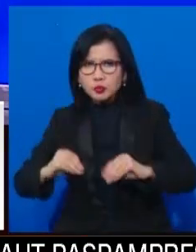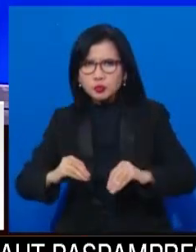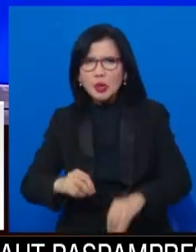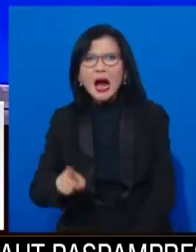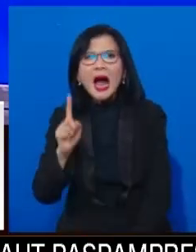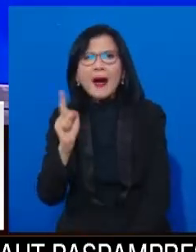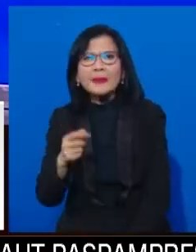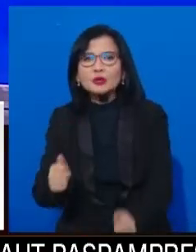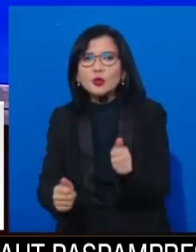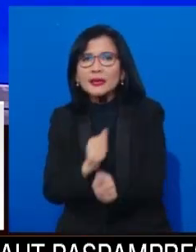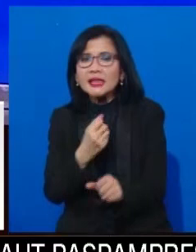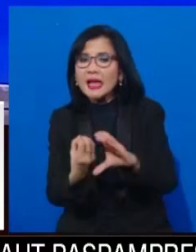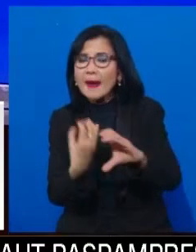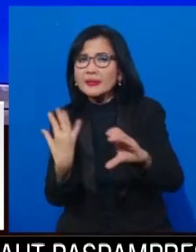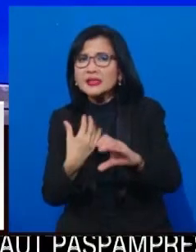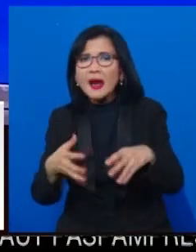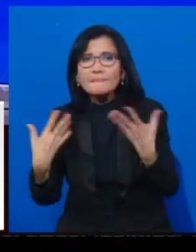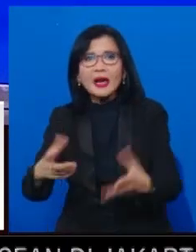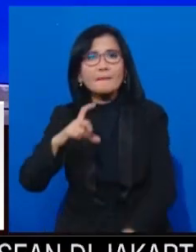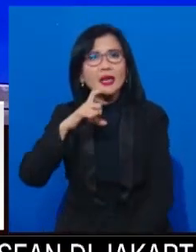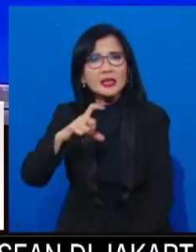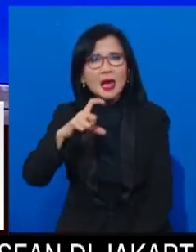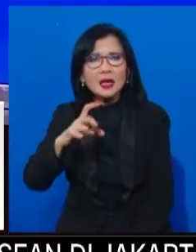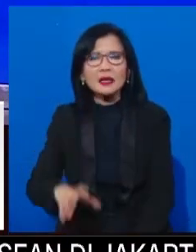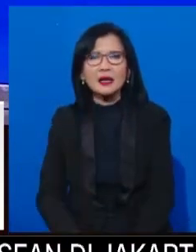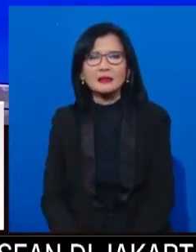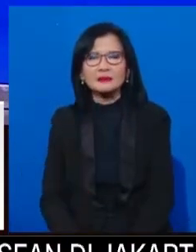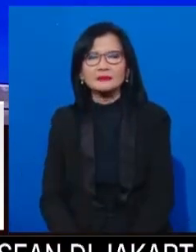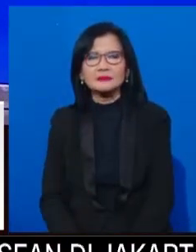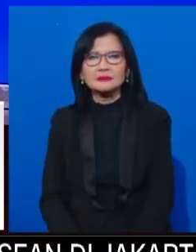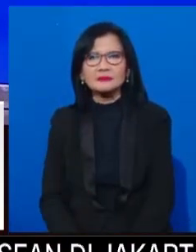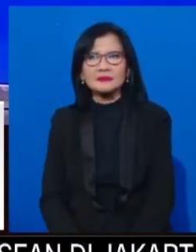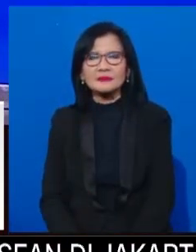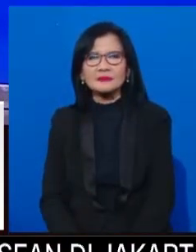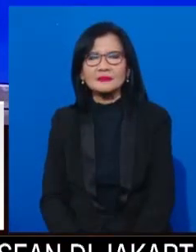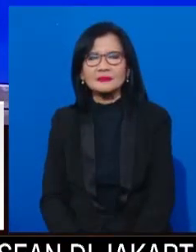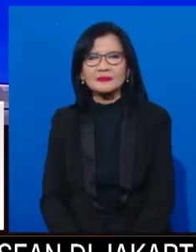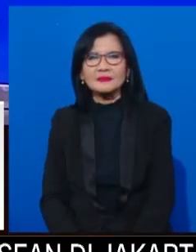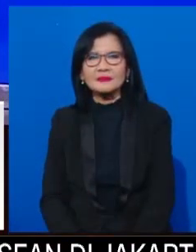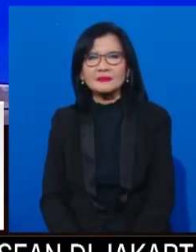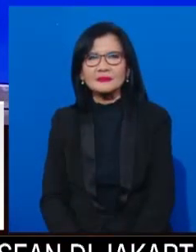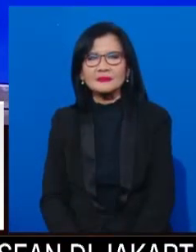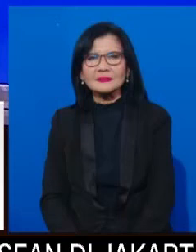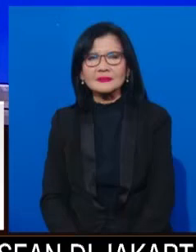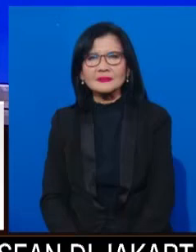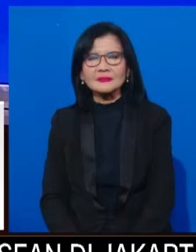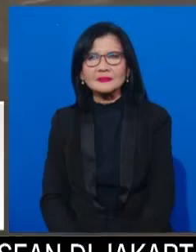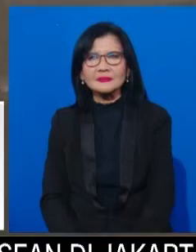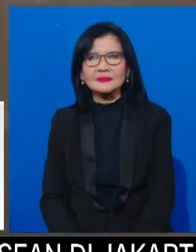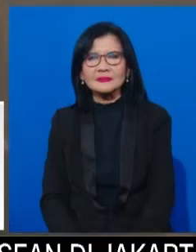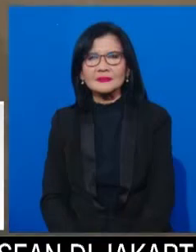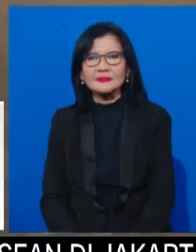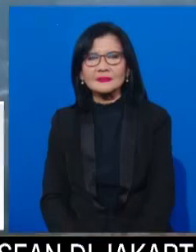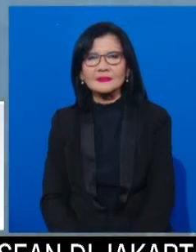itu uji emisi dan bagaimana caranya melakukan uji emisi yang baik dan benar? Berikut liputannya untuk Anda.